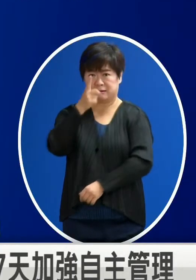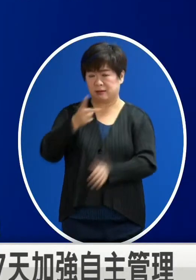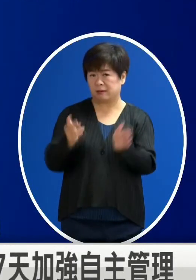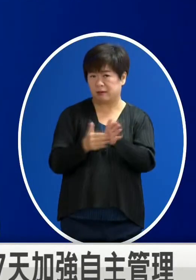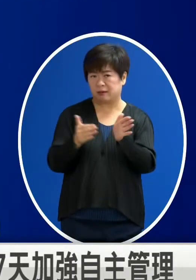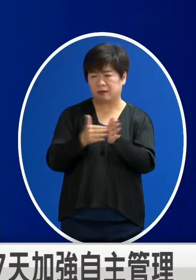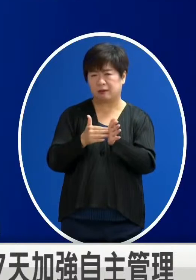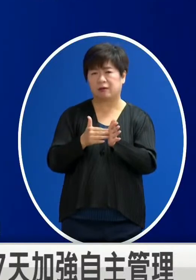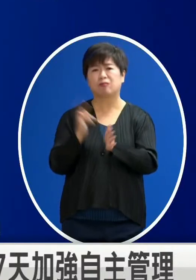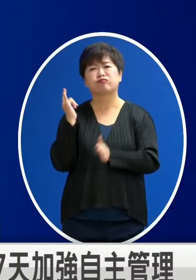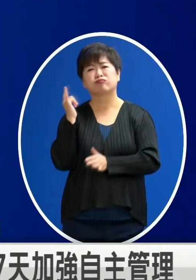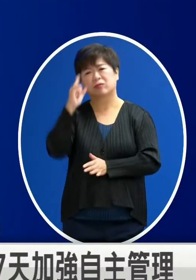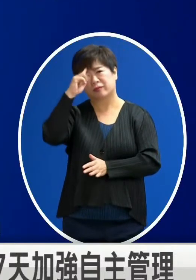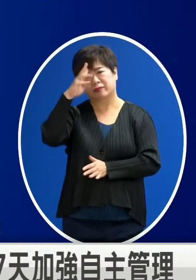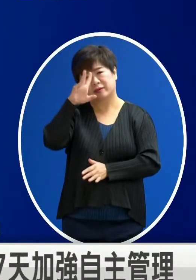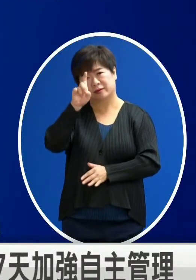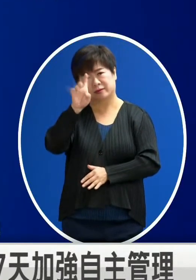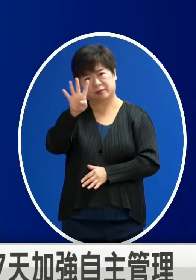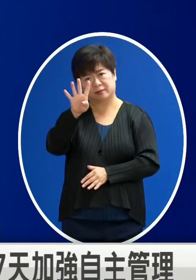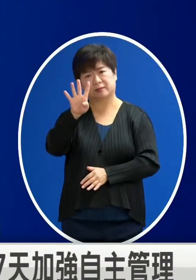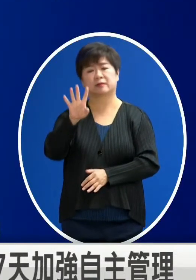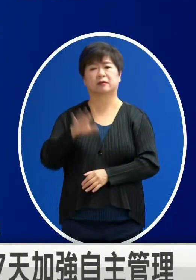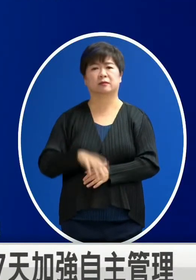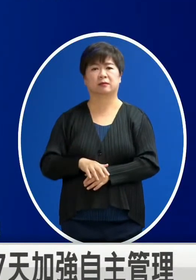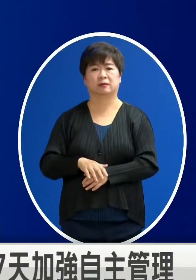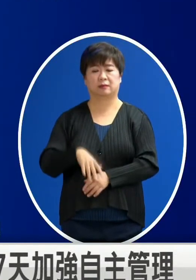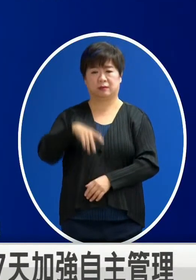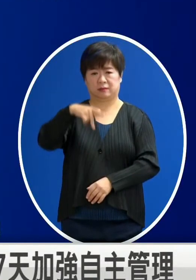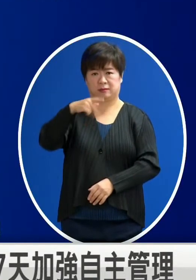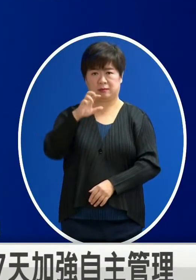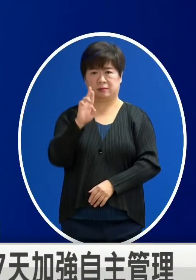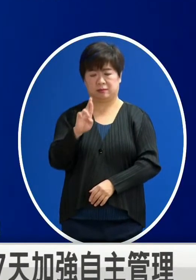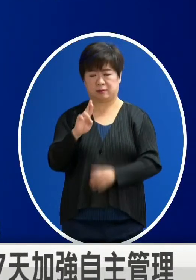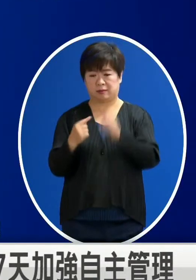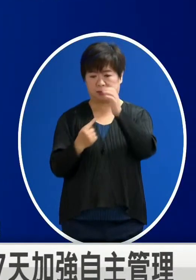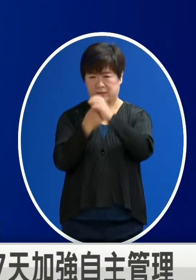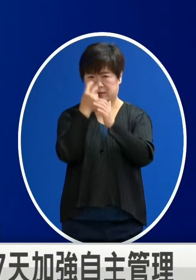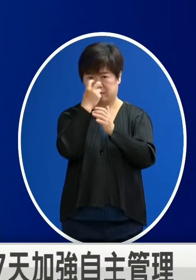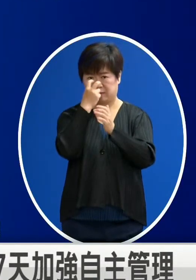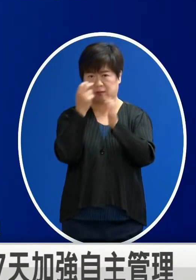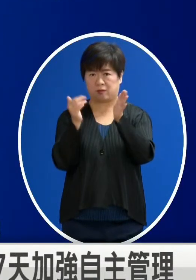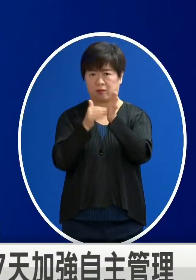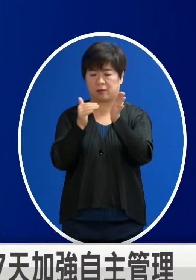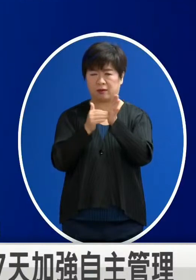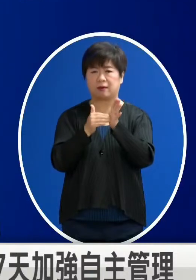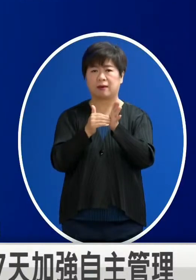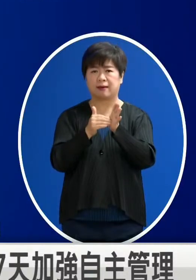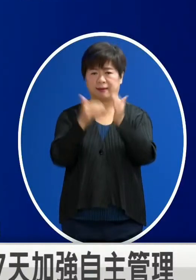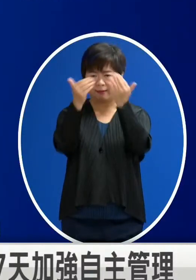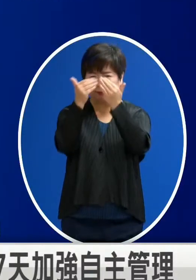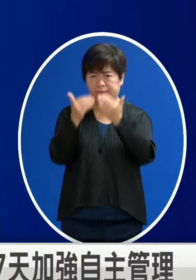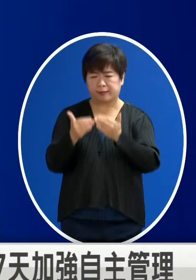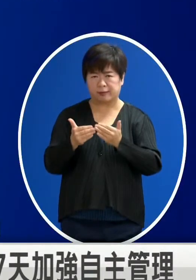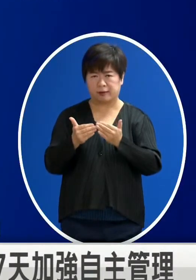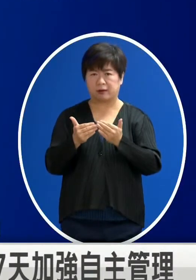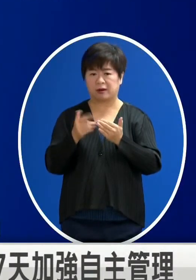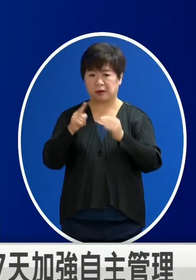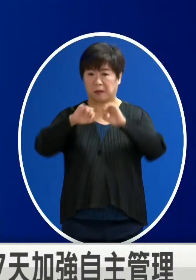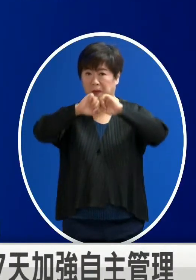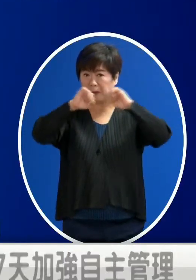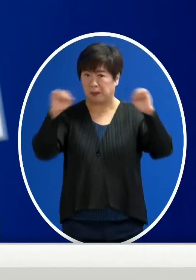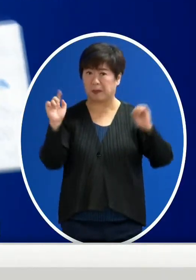啊，接种后14天，那也让我们的这个 PCR 确诊的这个我们去勾串资料库所得到了一个结果。